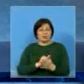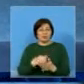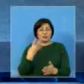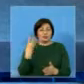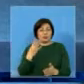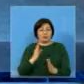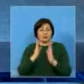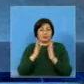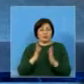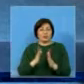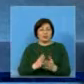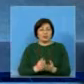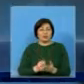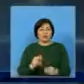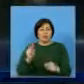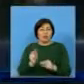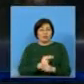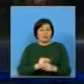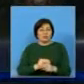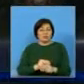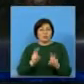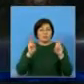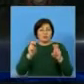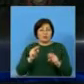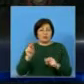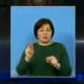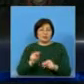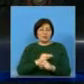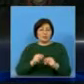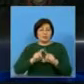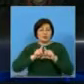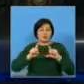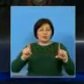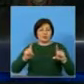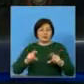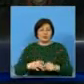4 было направлено на принудительное лечение в специальное лечебное учреждение.